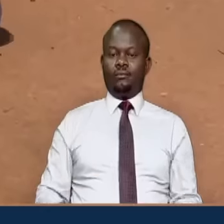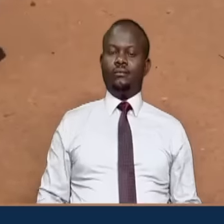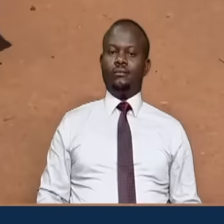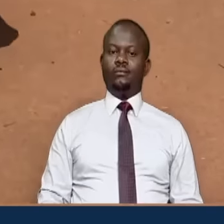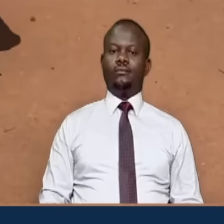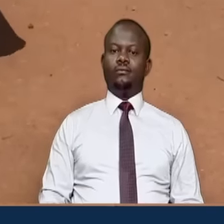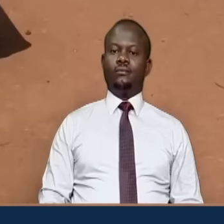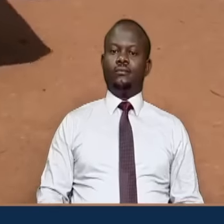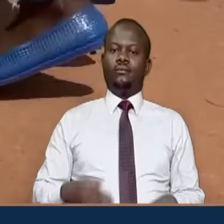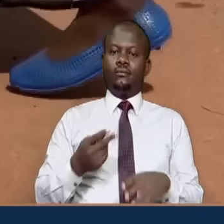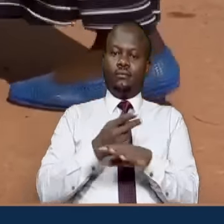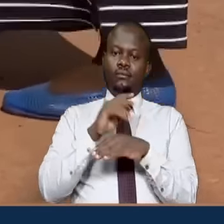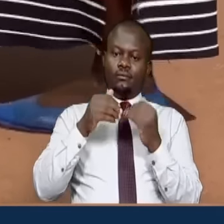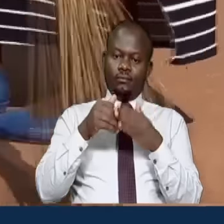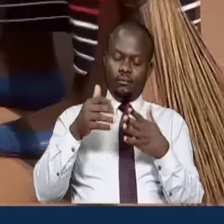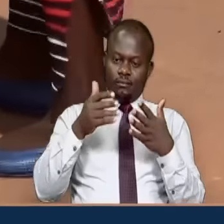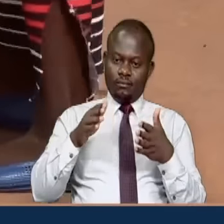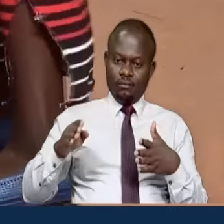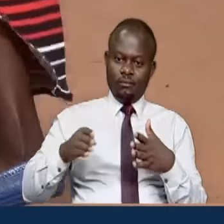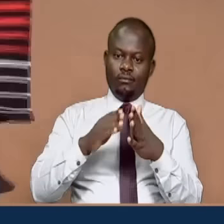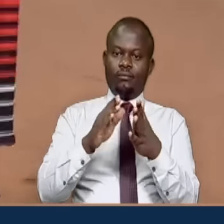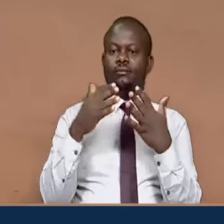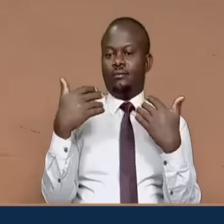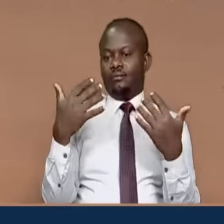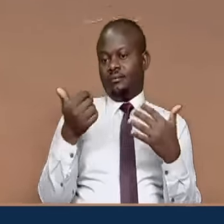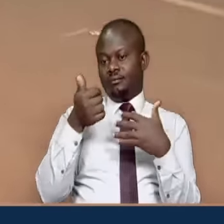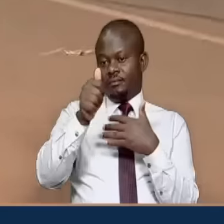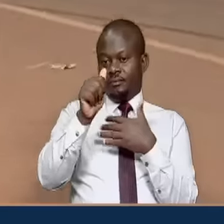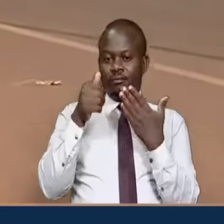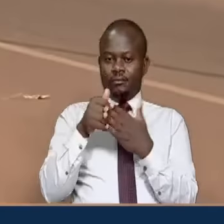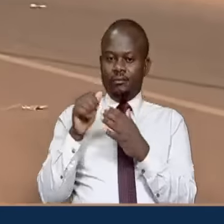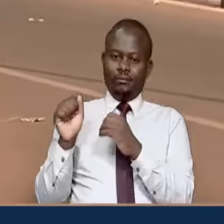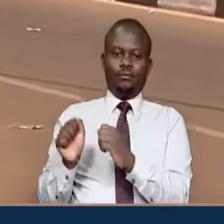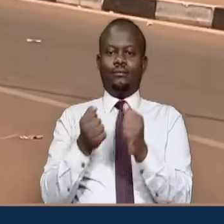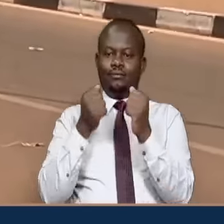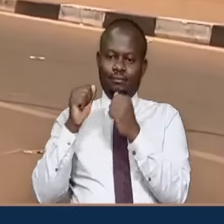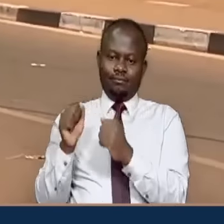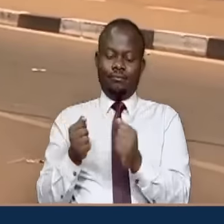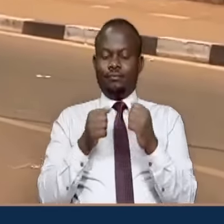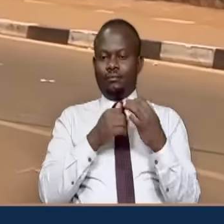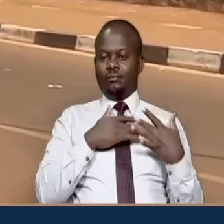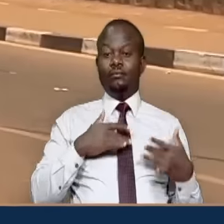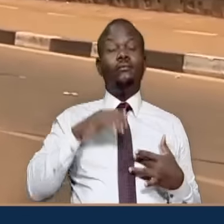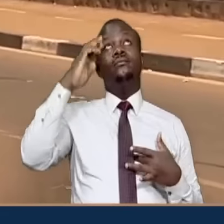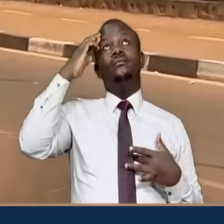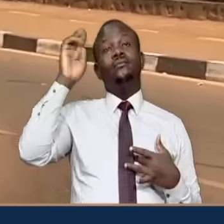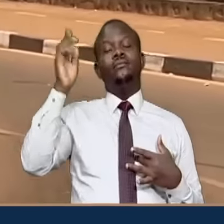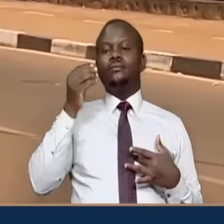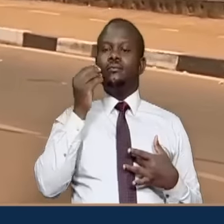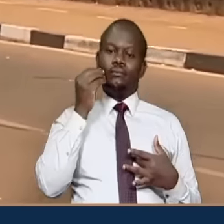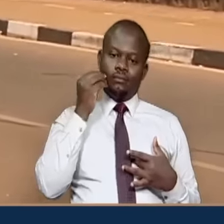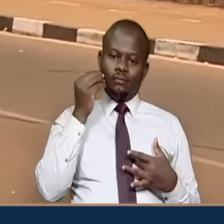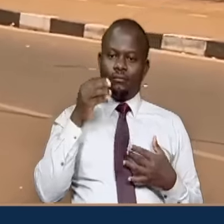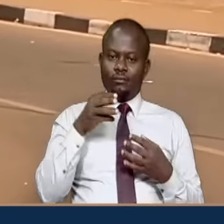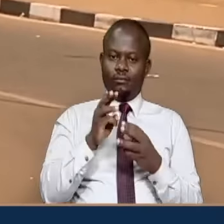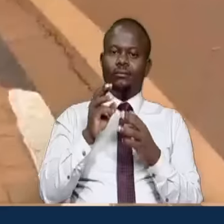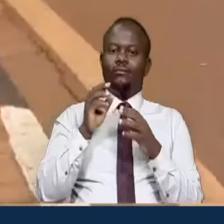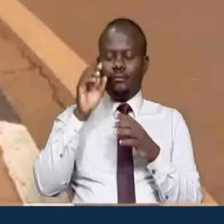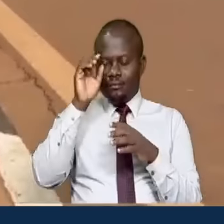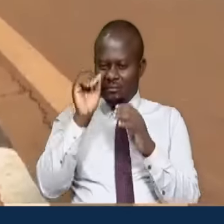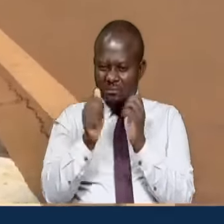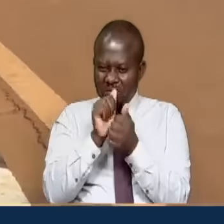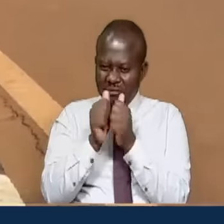Mu masaha yose amara mu muhanda, amaboko ye aba ari ku mukubuzo, umutima uri ku mwana we ku buryo atabura uko abigenza